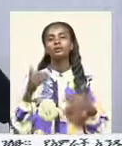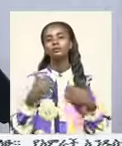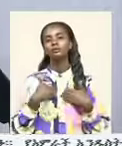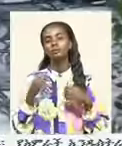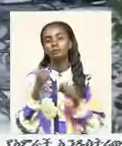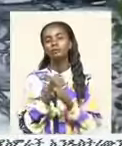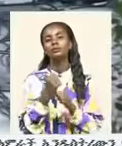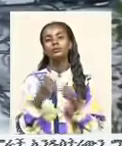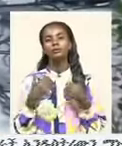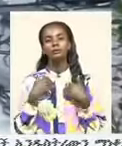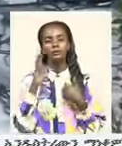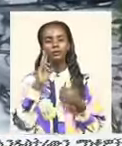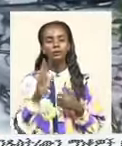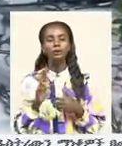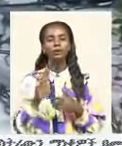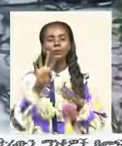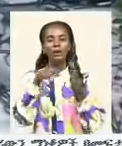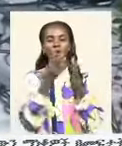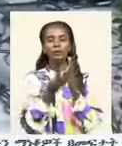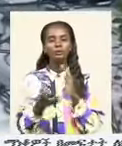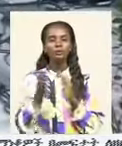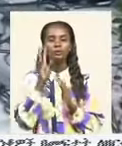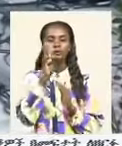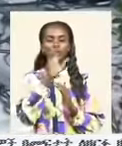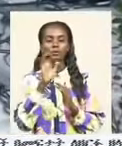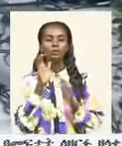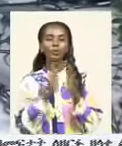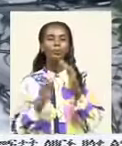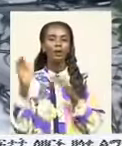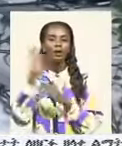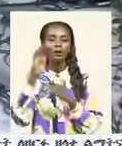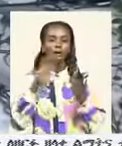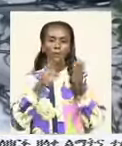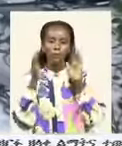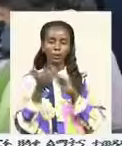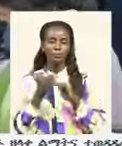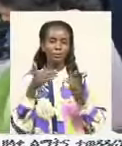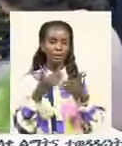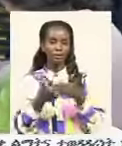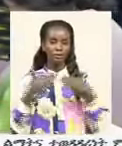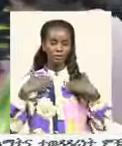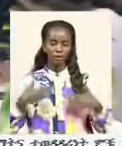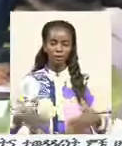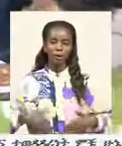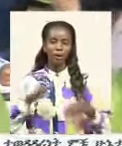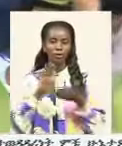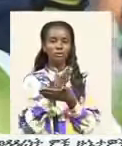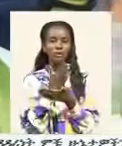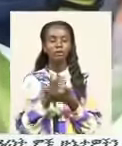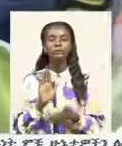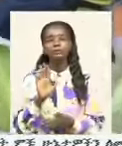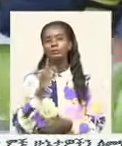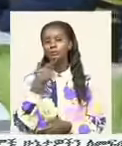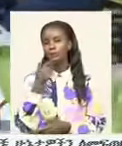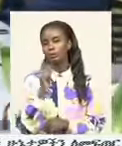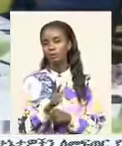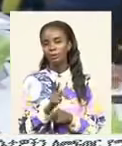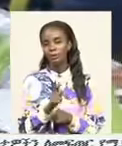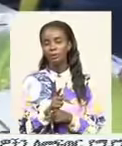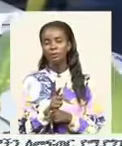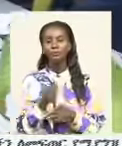መሰራት ያለባቸው ናቸው። በመርሃ ግብሩም ከ600 በላይ የሚሆኑ ባለድርሻ አካላት ይሳተፉበታል ተብሎ